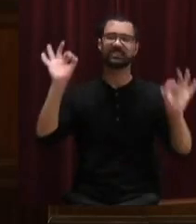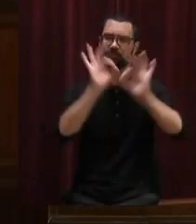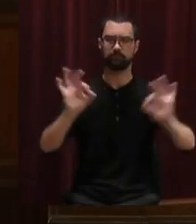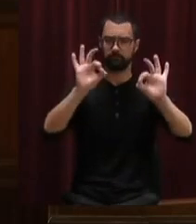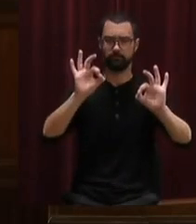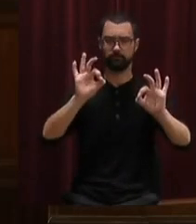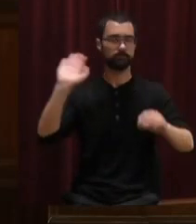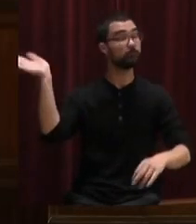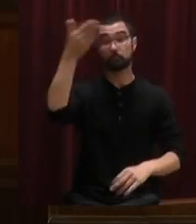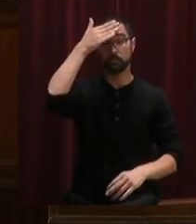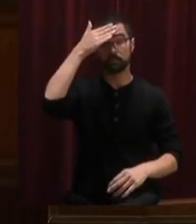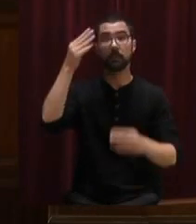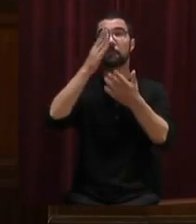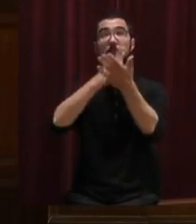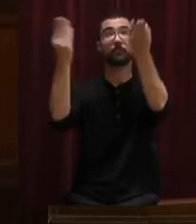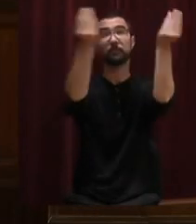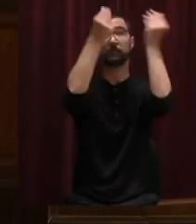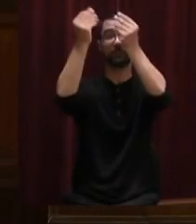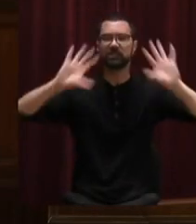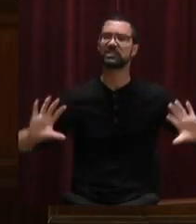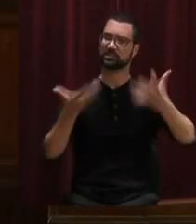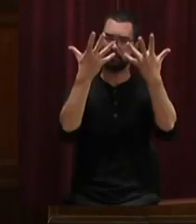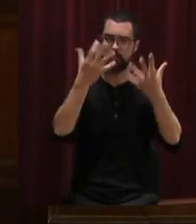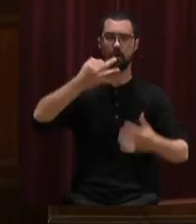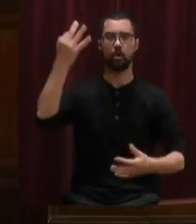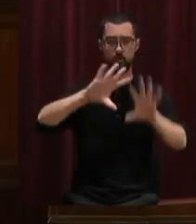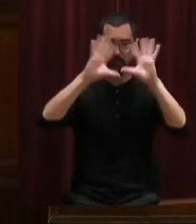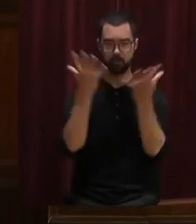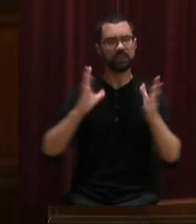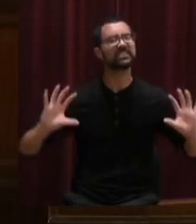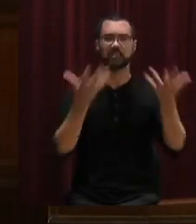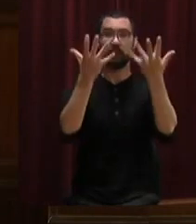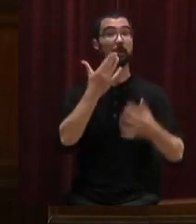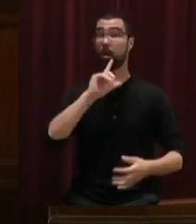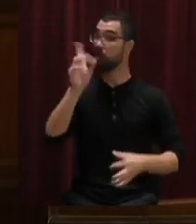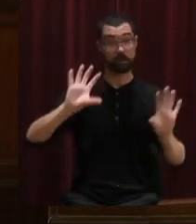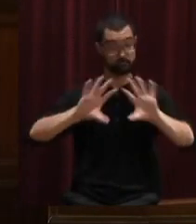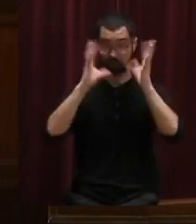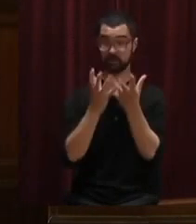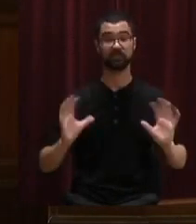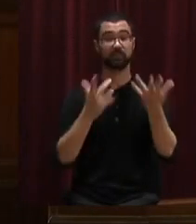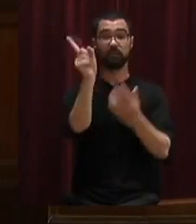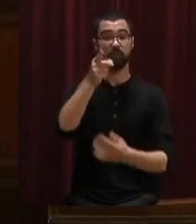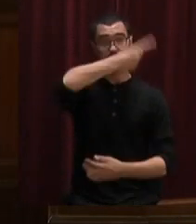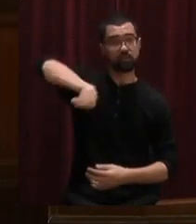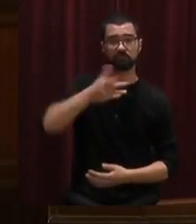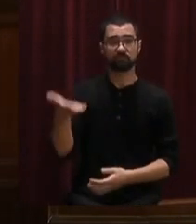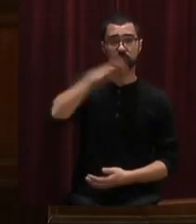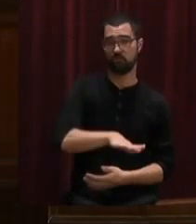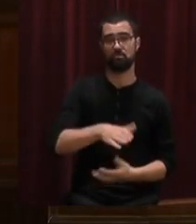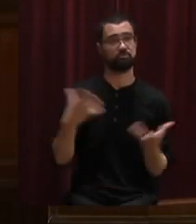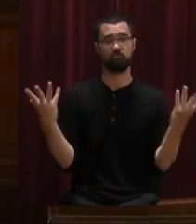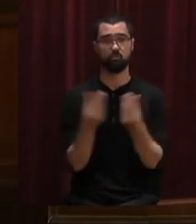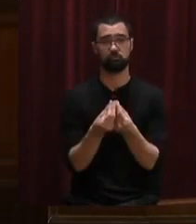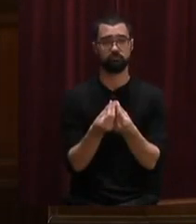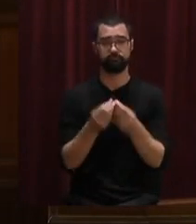salvam el nostre medi ambient, o salvam el nostre planeta, o morirem amb ell. Aquesta certesa ha impulsat el govern